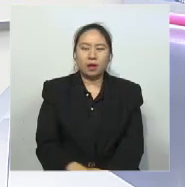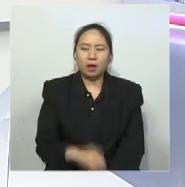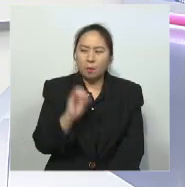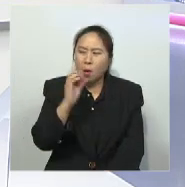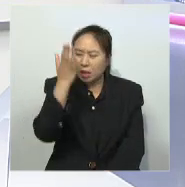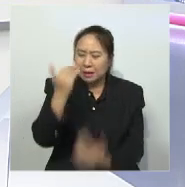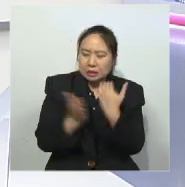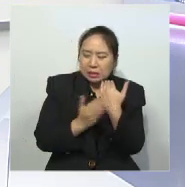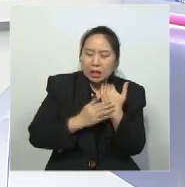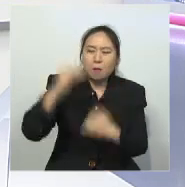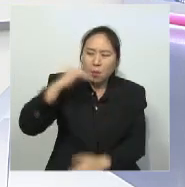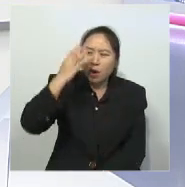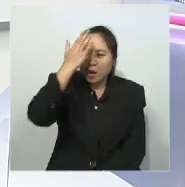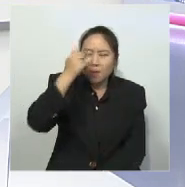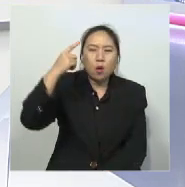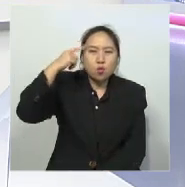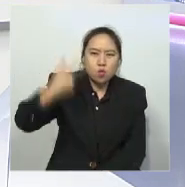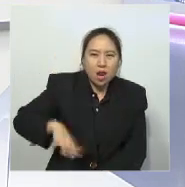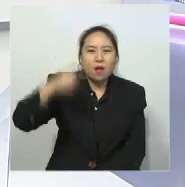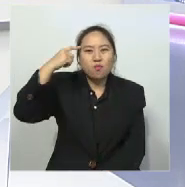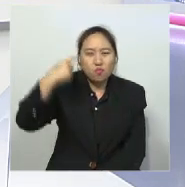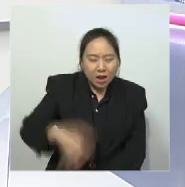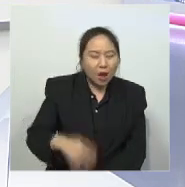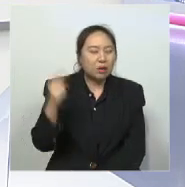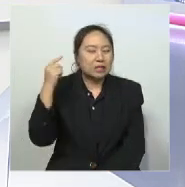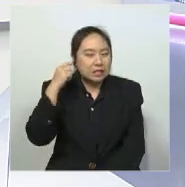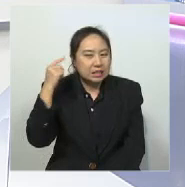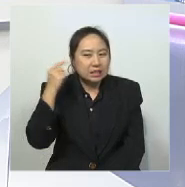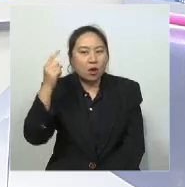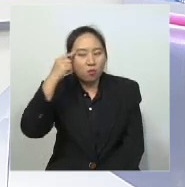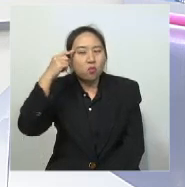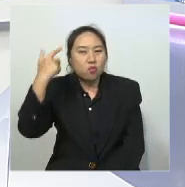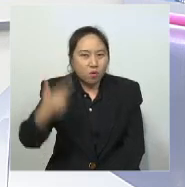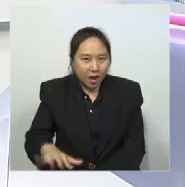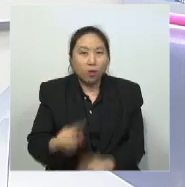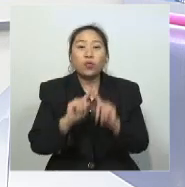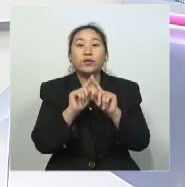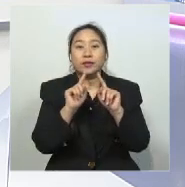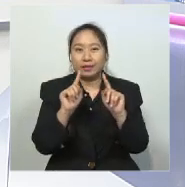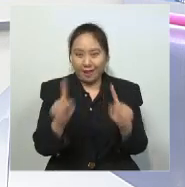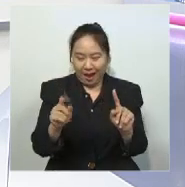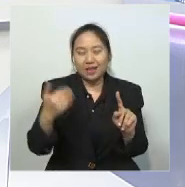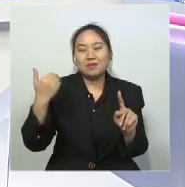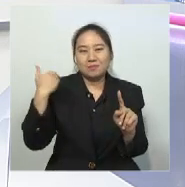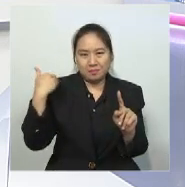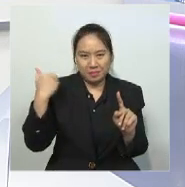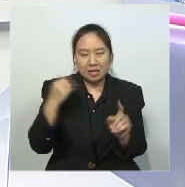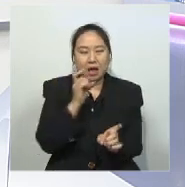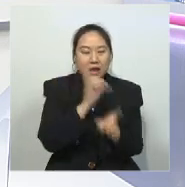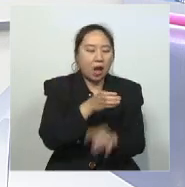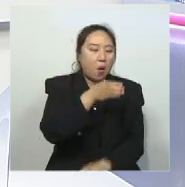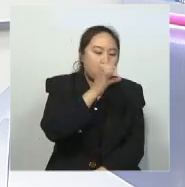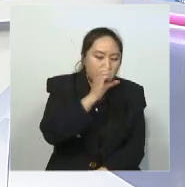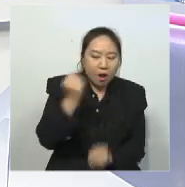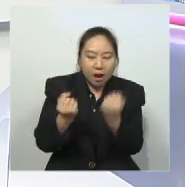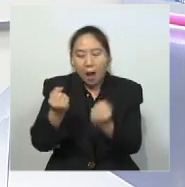เน้นย้ำกันทุกปีก็รู้อยู่แล้วเพราะเราได้ยินเป็นประจำสม่ำเสมอแต่ก็ต้องยืนยันแล้วก็ยอมรับว่ายังมีคนที่ถูกจับกุมหรือว่ามี